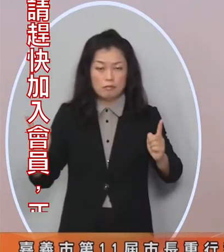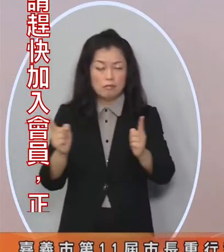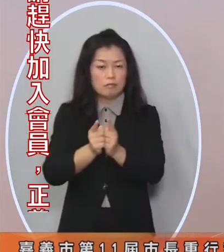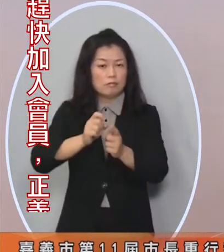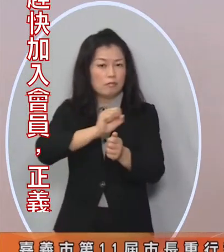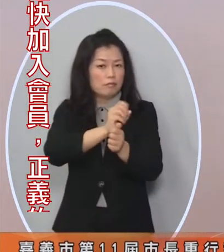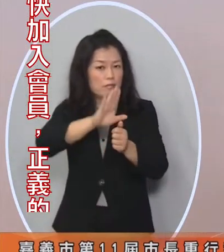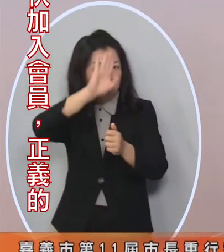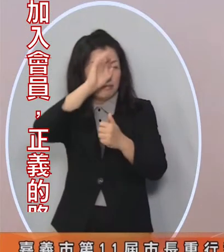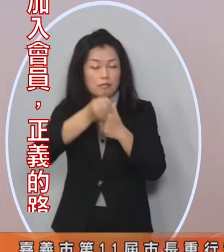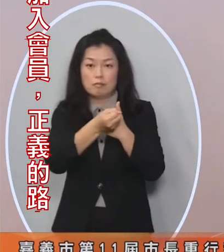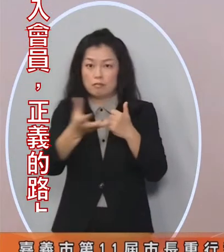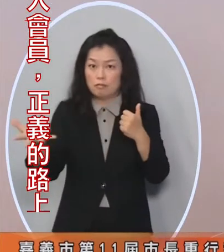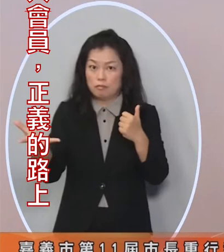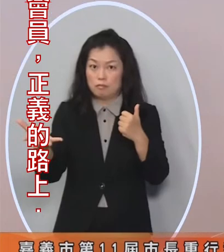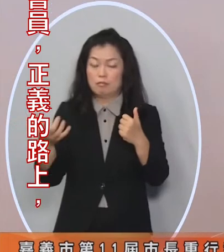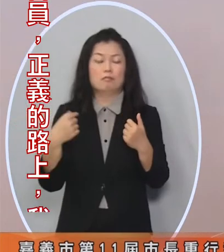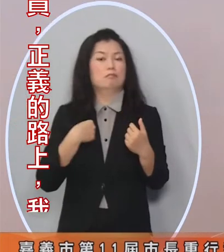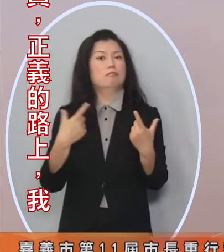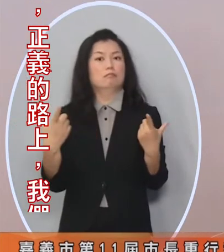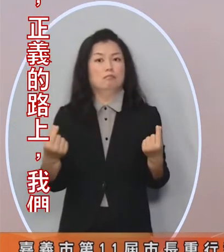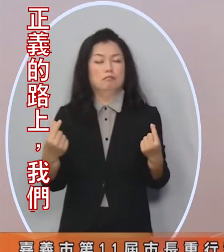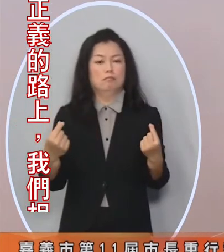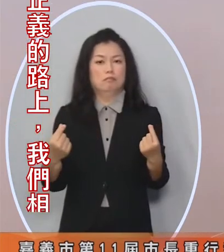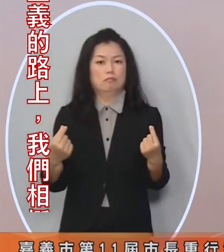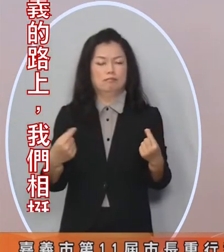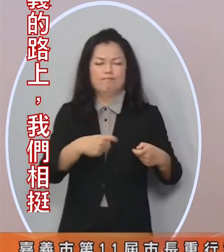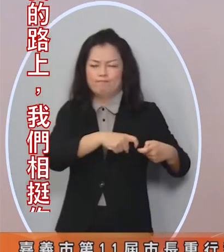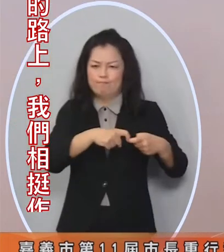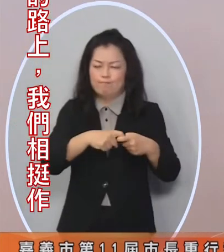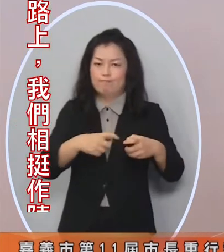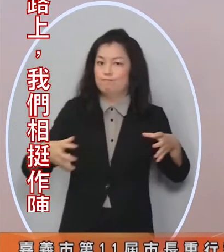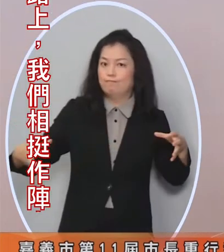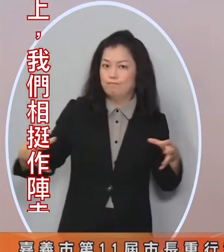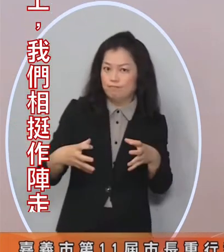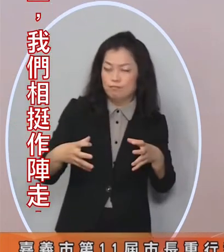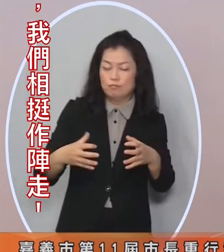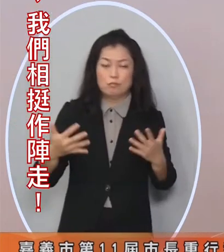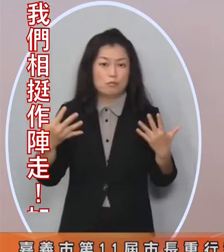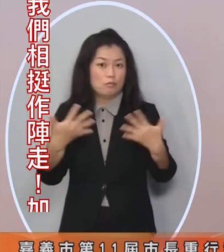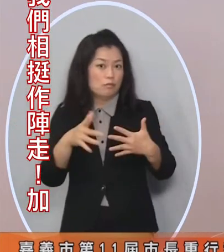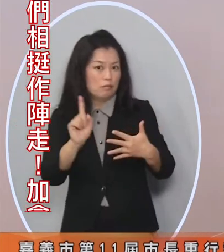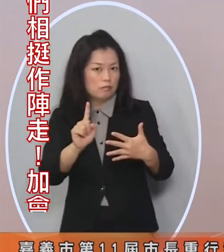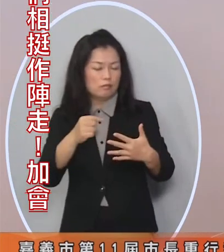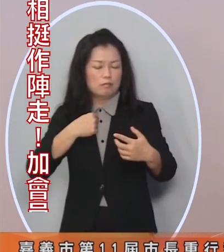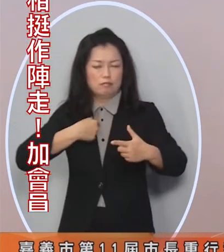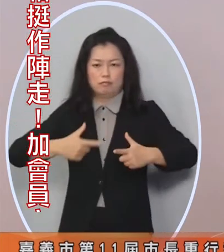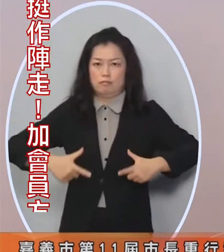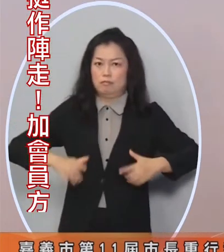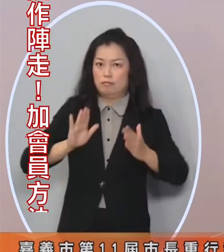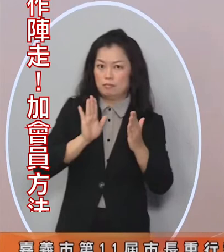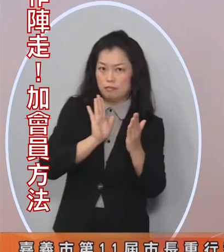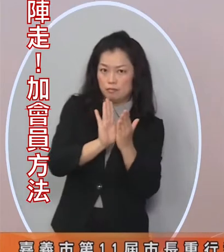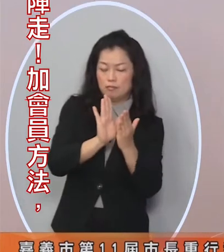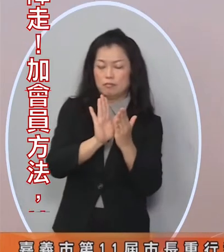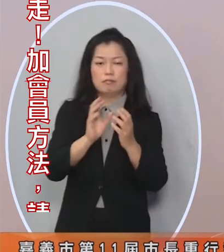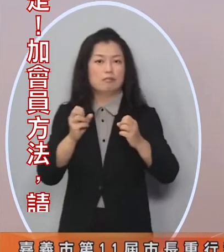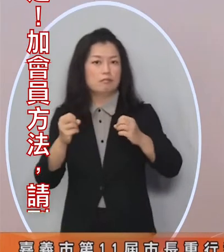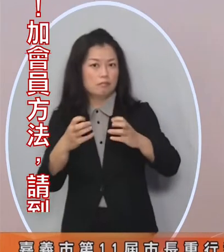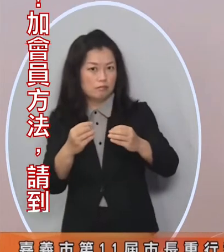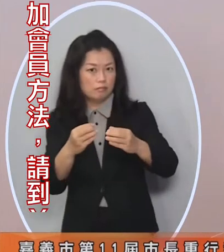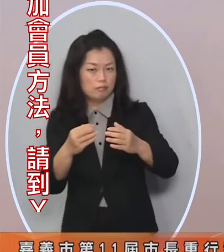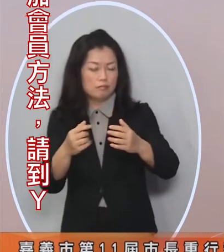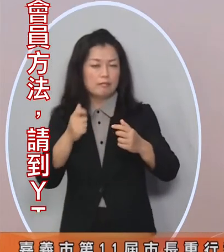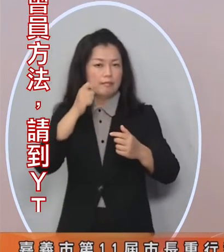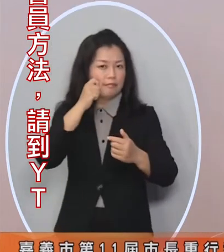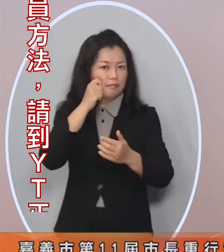是充满了团结努力，面对问题，解决问题，不断的挑战，只会让我们更用心、